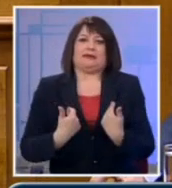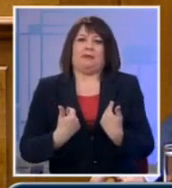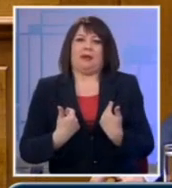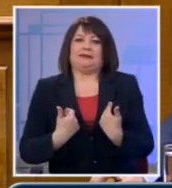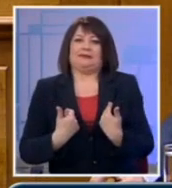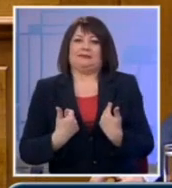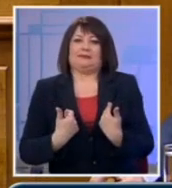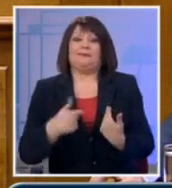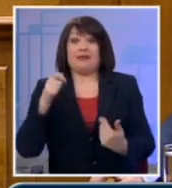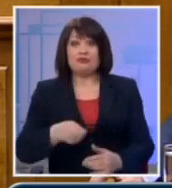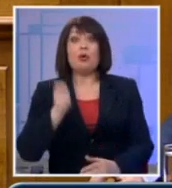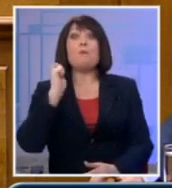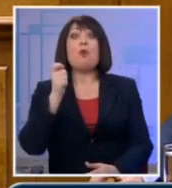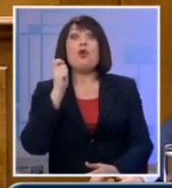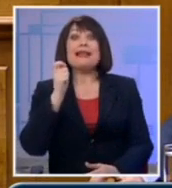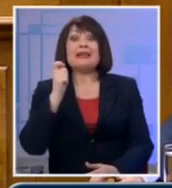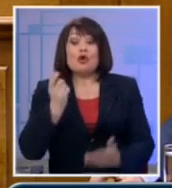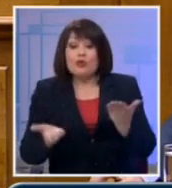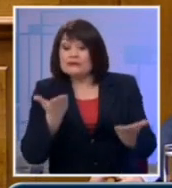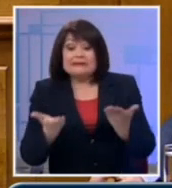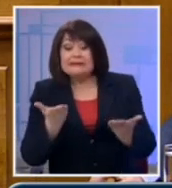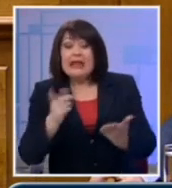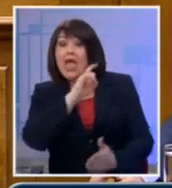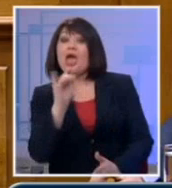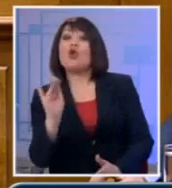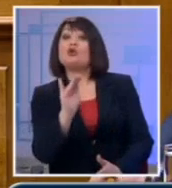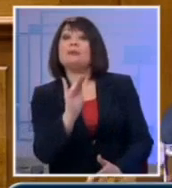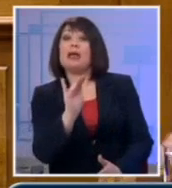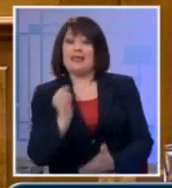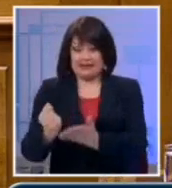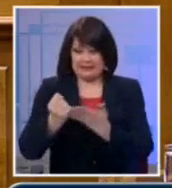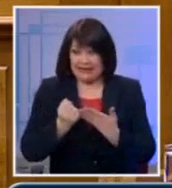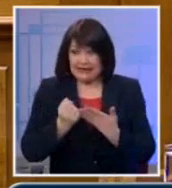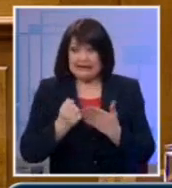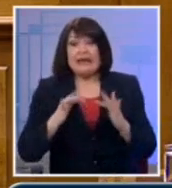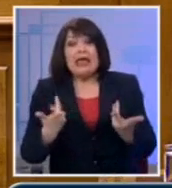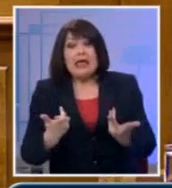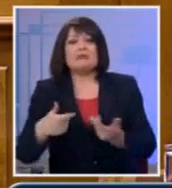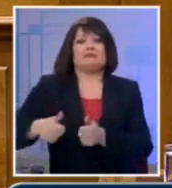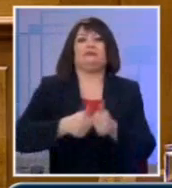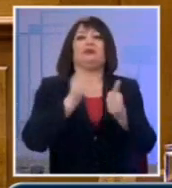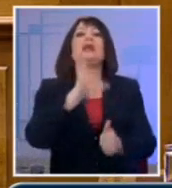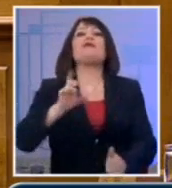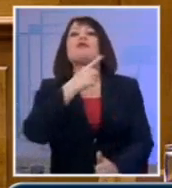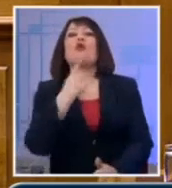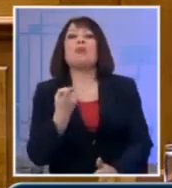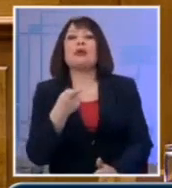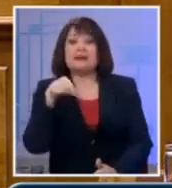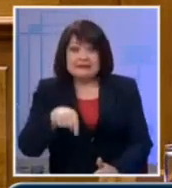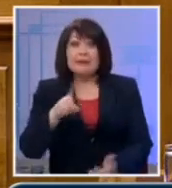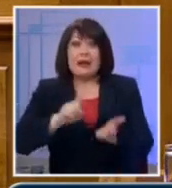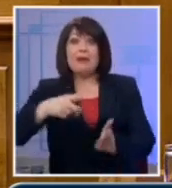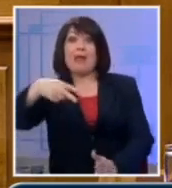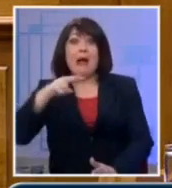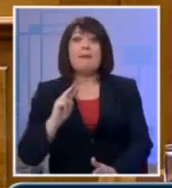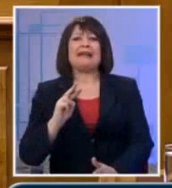Αυτό είναι το μεγάλο πολιτικό διακύβευμα. Αυτό είναι το ερώτημα. Αυτό είναι το μεγάλο πολιτικό δίλημα που σήμερα πρέπει να απαντηθεί